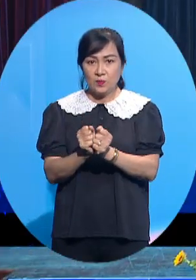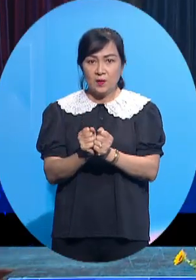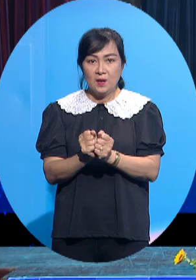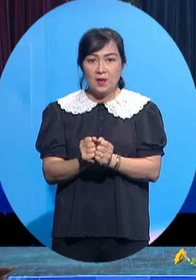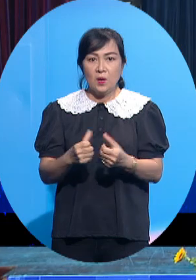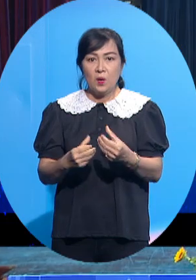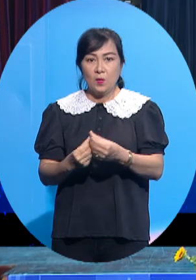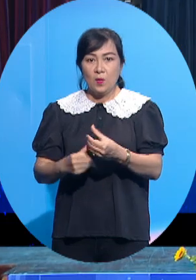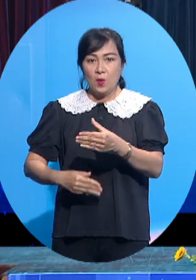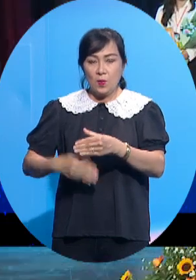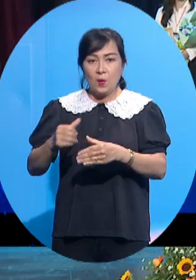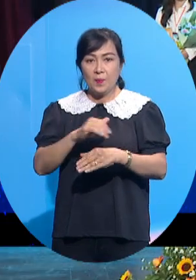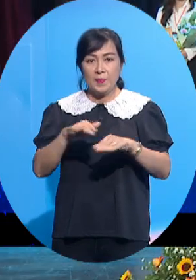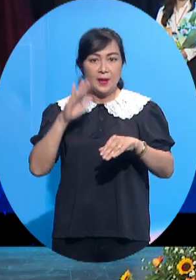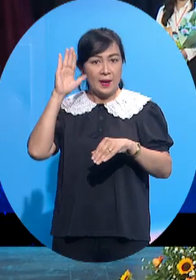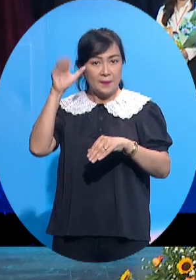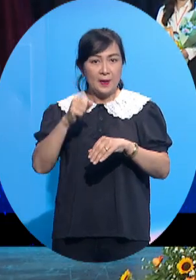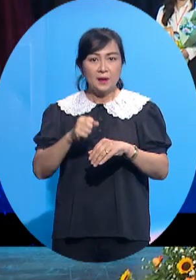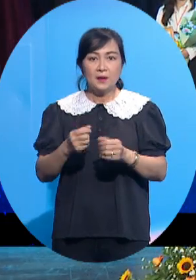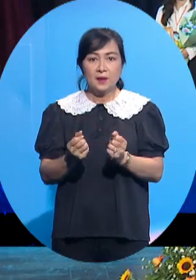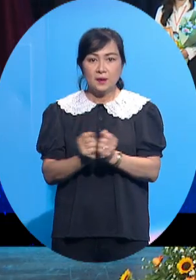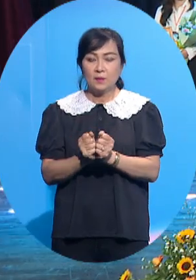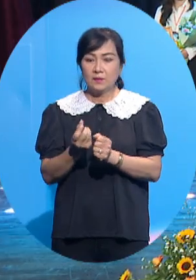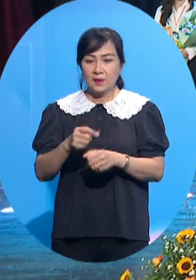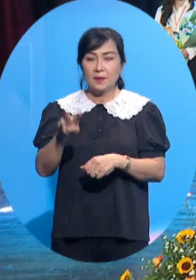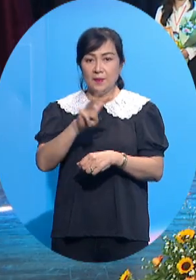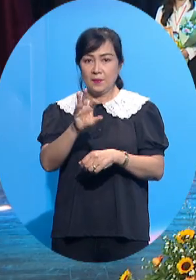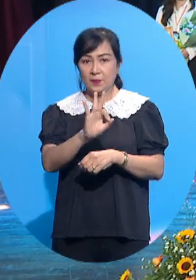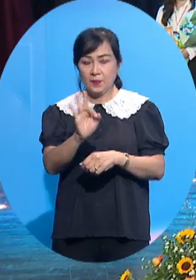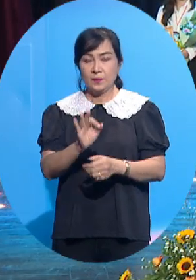lòng quyên góp ủng hộ đồng bào miền Bắc gặp thiên tai với tổng số tiền gần 300 triệu đồng.